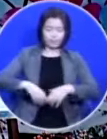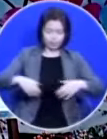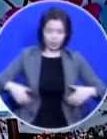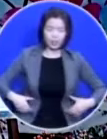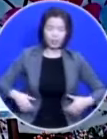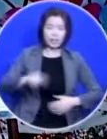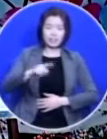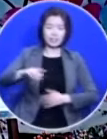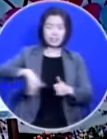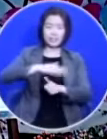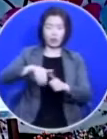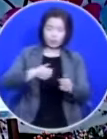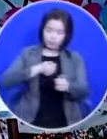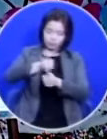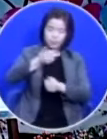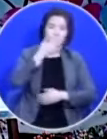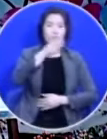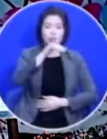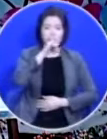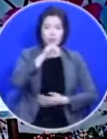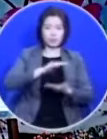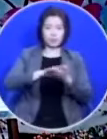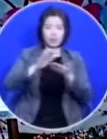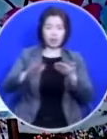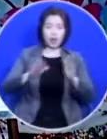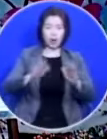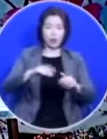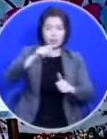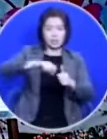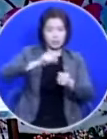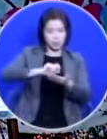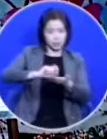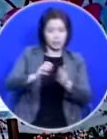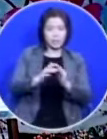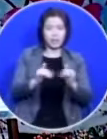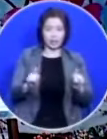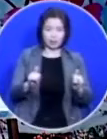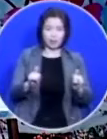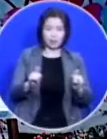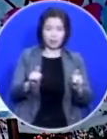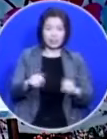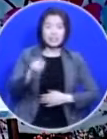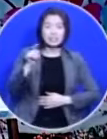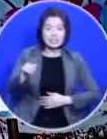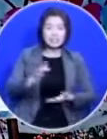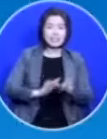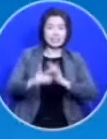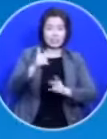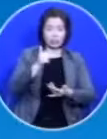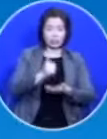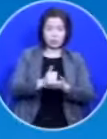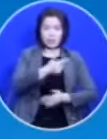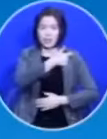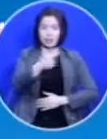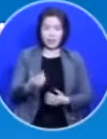이겨낼 수가 있습니다 오늘 히브리서 기자는 그 예수님이